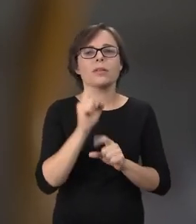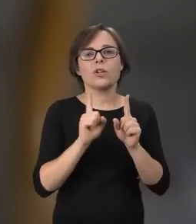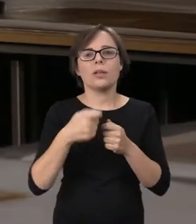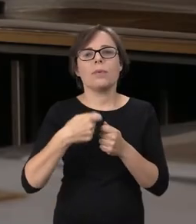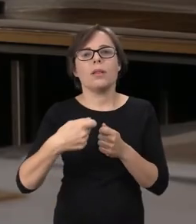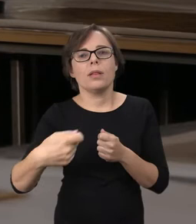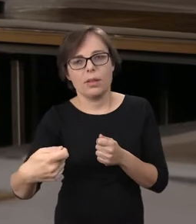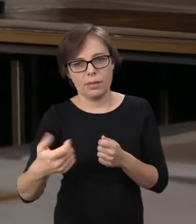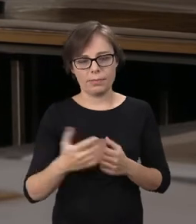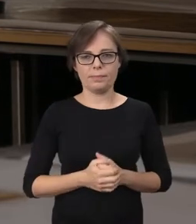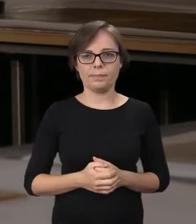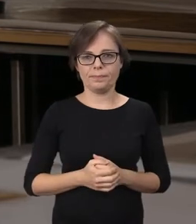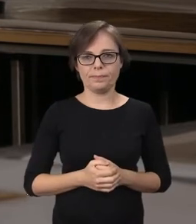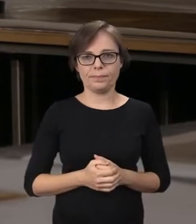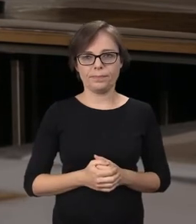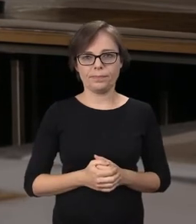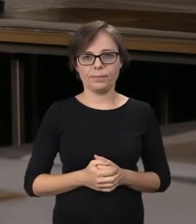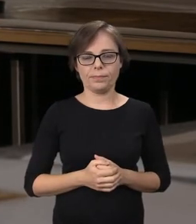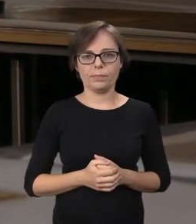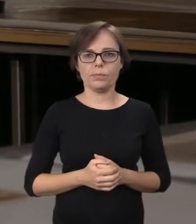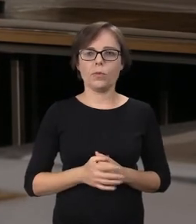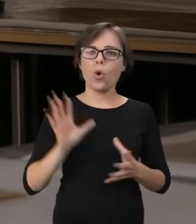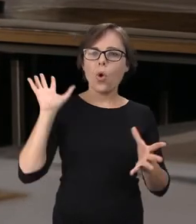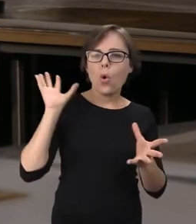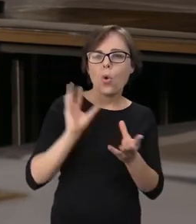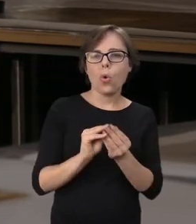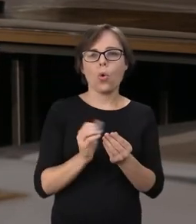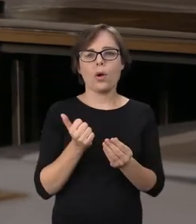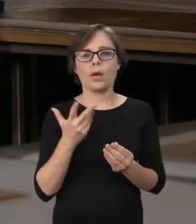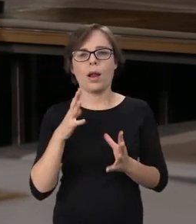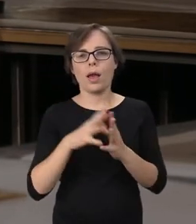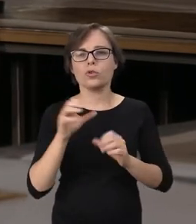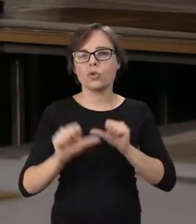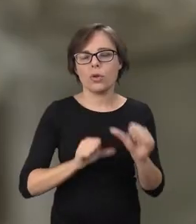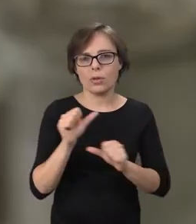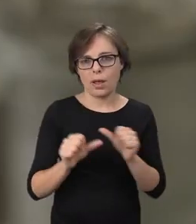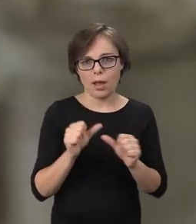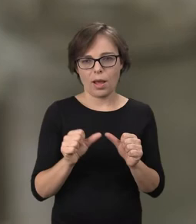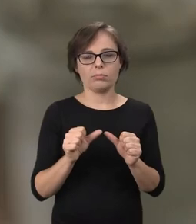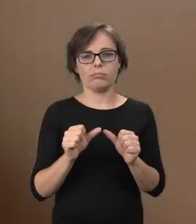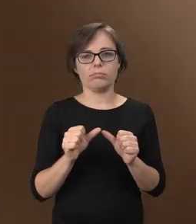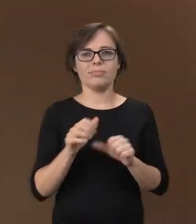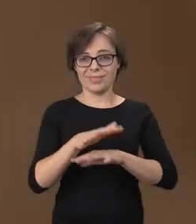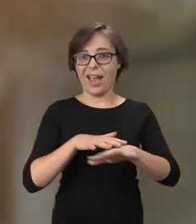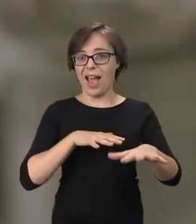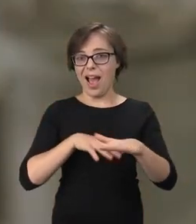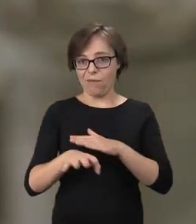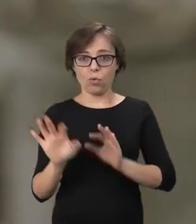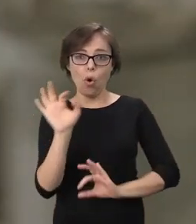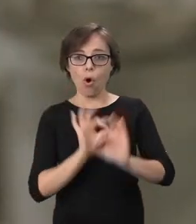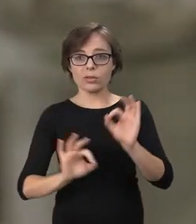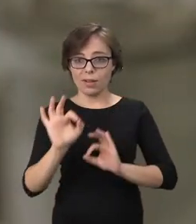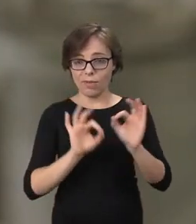i ciężko je po prostu posklejać. Na przestrzeni kilkudziesięciu lat standardy